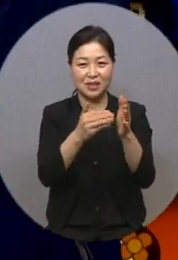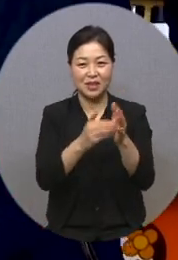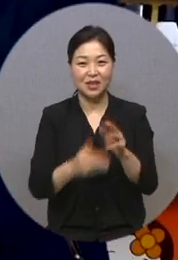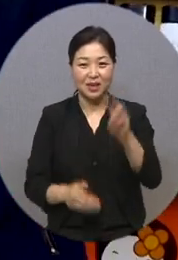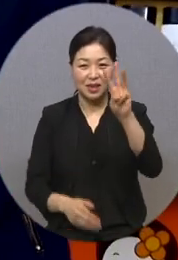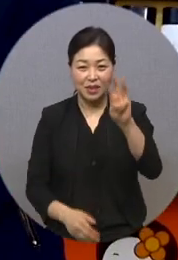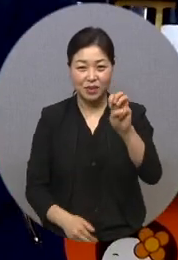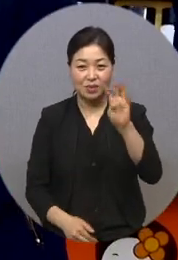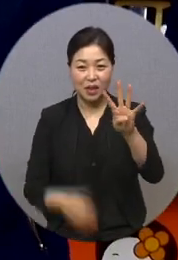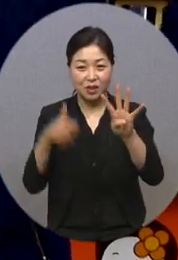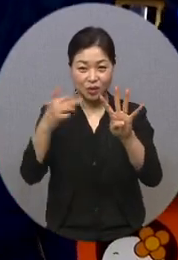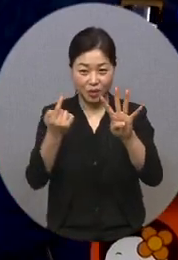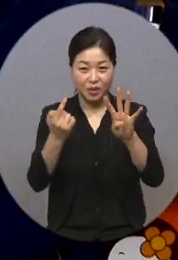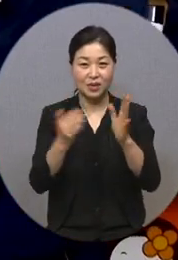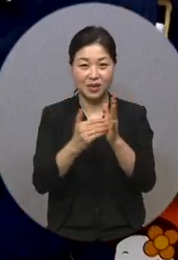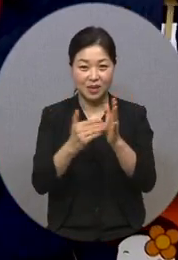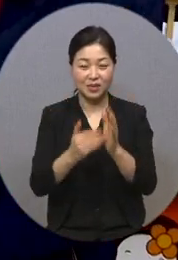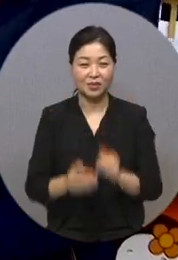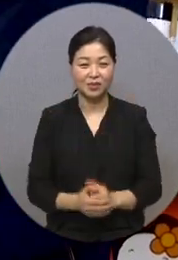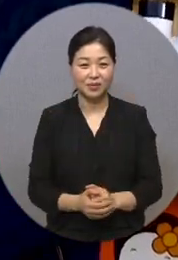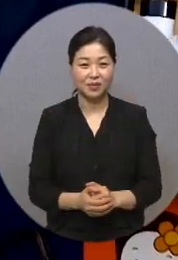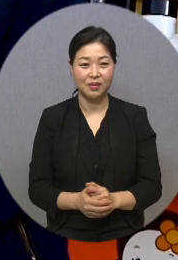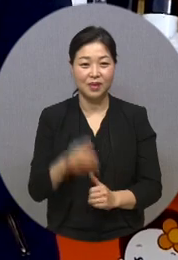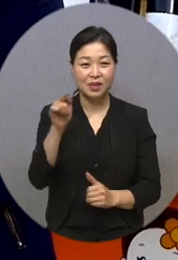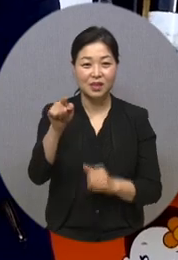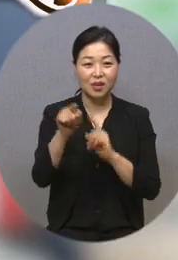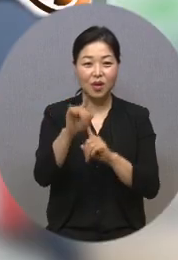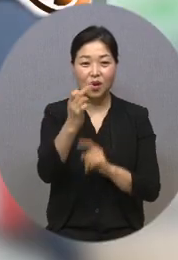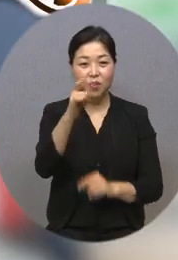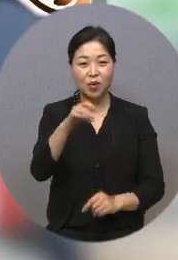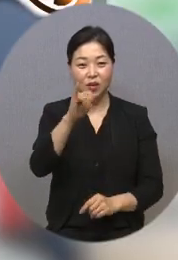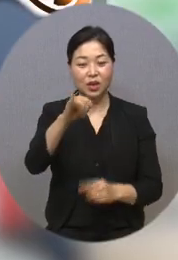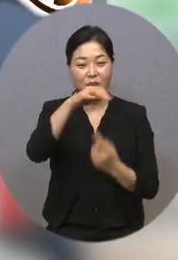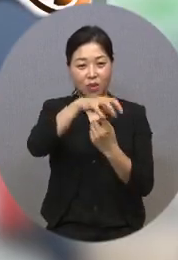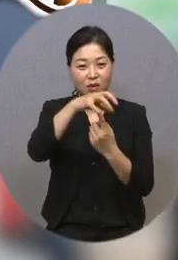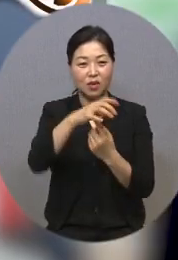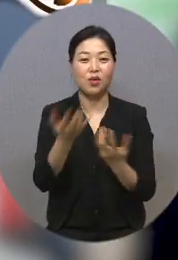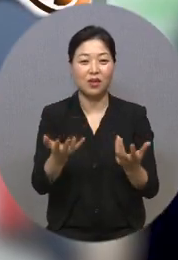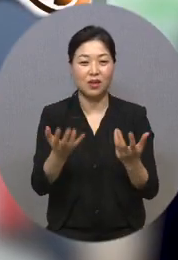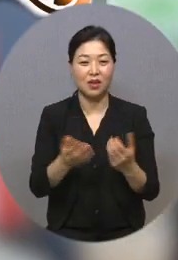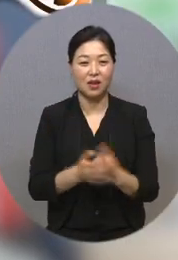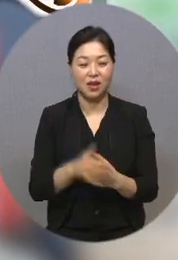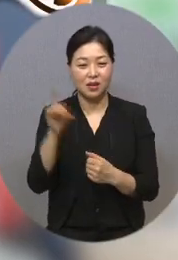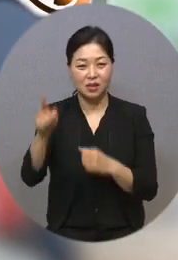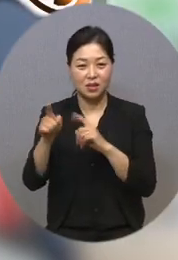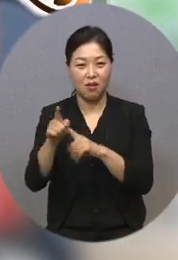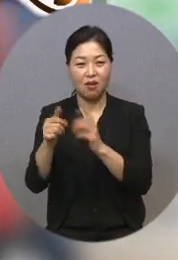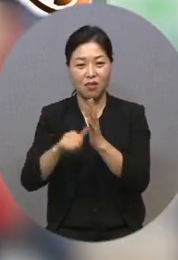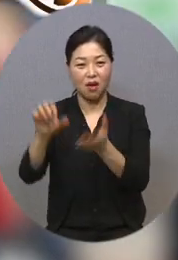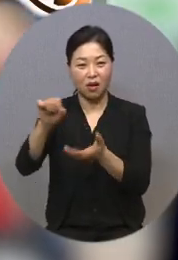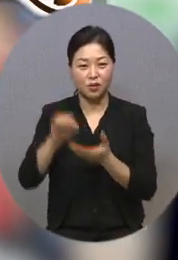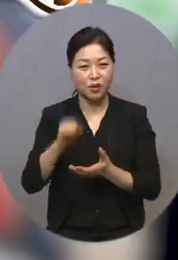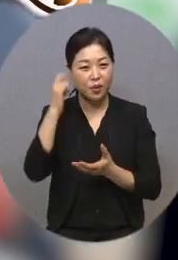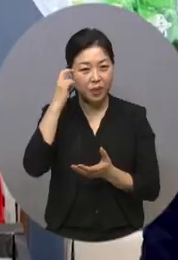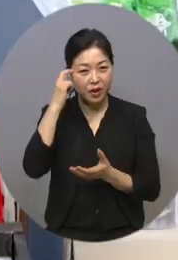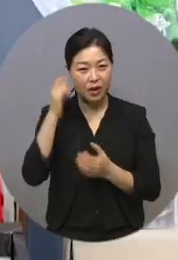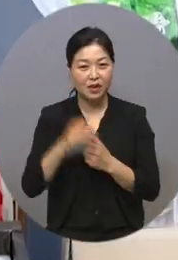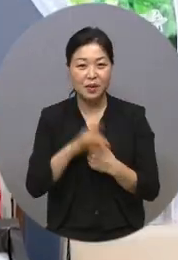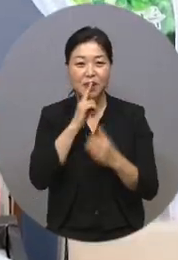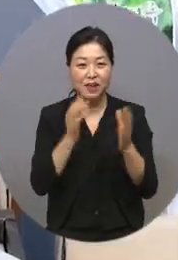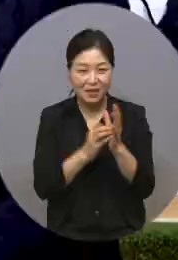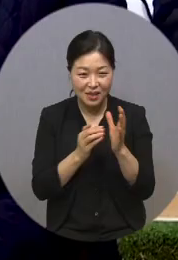끝났어. 아, 34초나 줬구만. 이건 어떻게? 이거 모기 버섯은 어떻게 하라고? 이 제품을 왜 가지고 나왔냐? 여기까지.